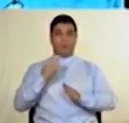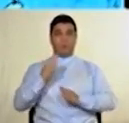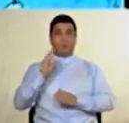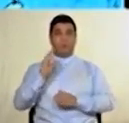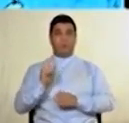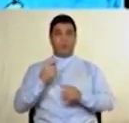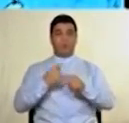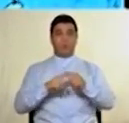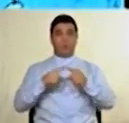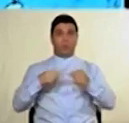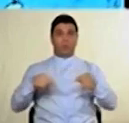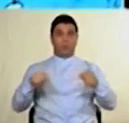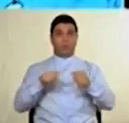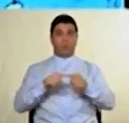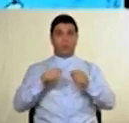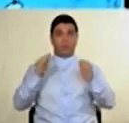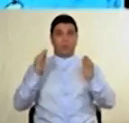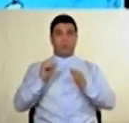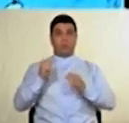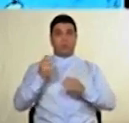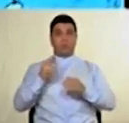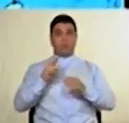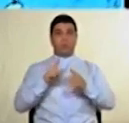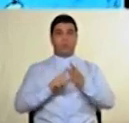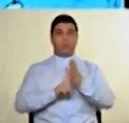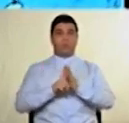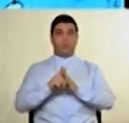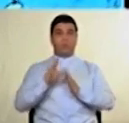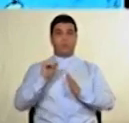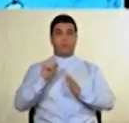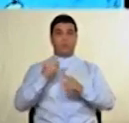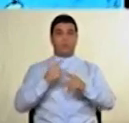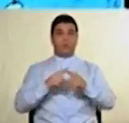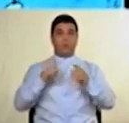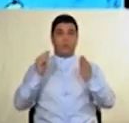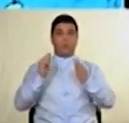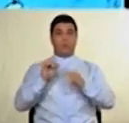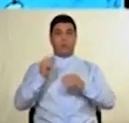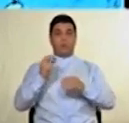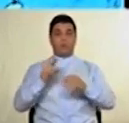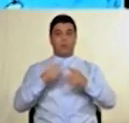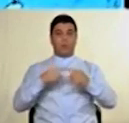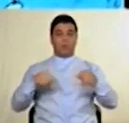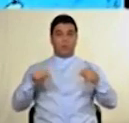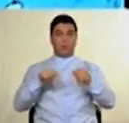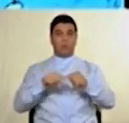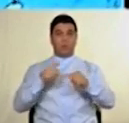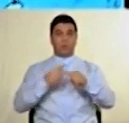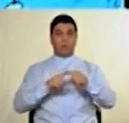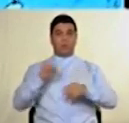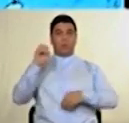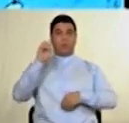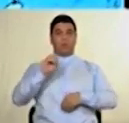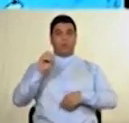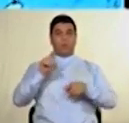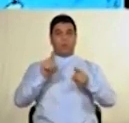va bu hududda esa Kichik Osiyoga yo'nalish ola boshlaydi. Va albatta Kichik Osiyo hududi demak bu Yevropa